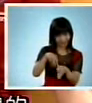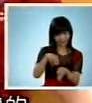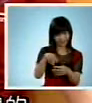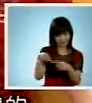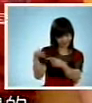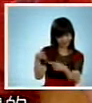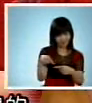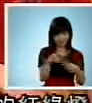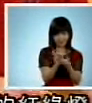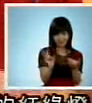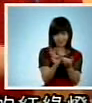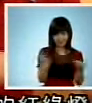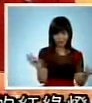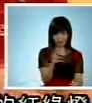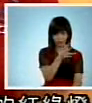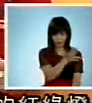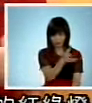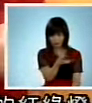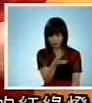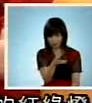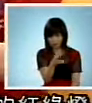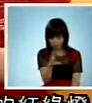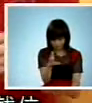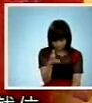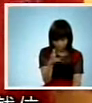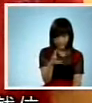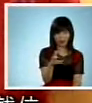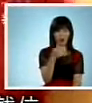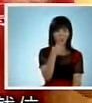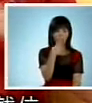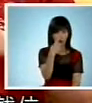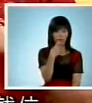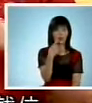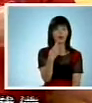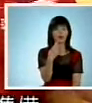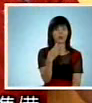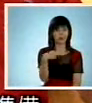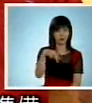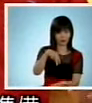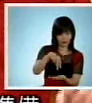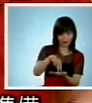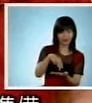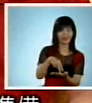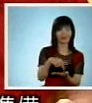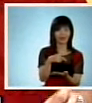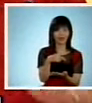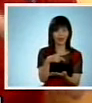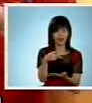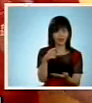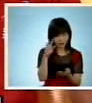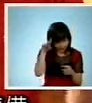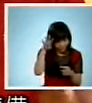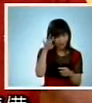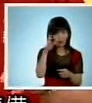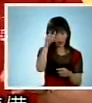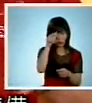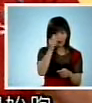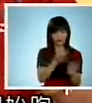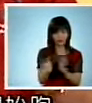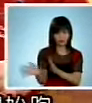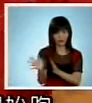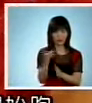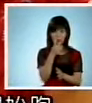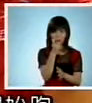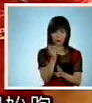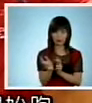是连线的哈，就有8个小小的红绿灯，红灯就是就位，绿灯就是准备，对不起，黄灯是准备，